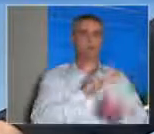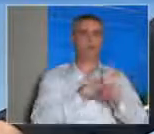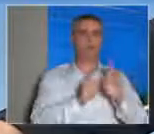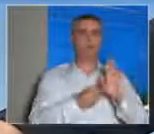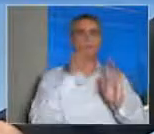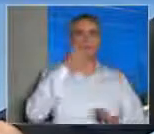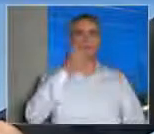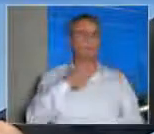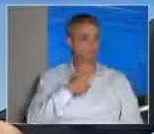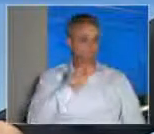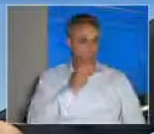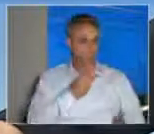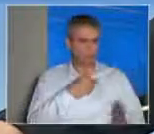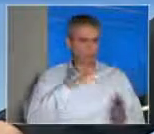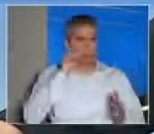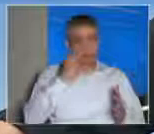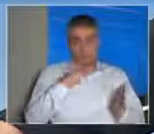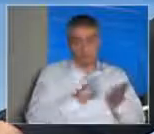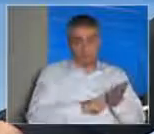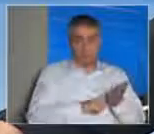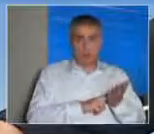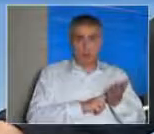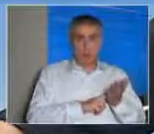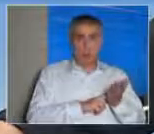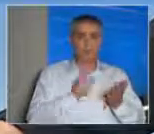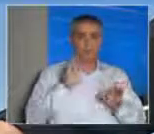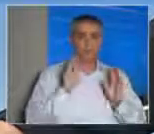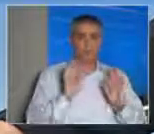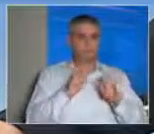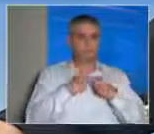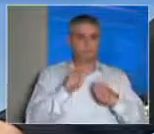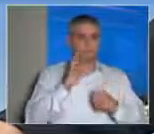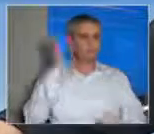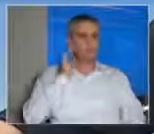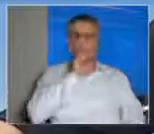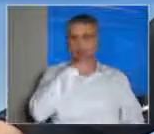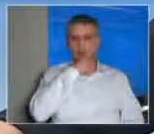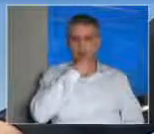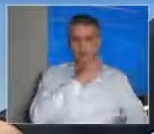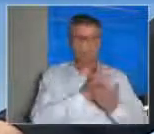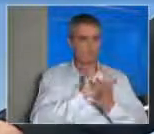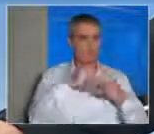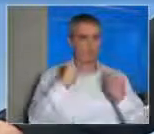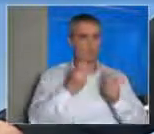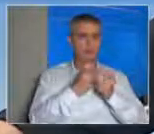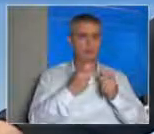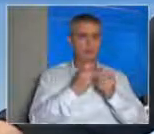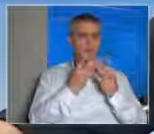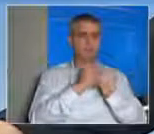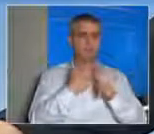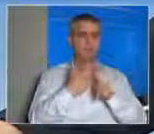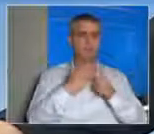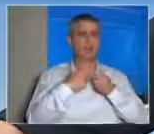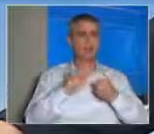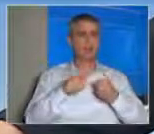בפעם הראשונה. תגיד, זה נכון? אני לא יודע אם אני צודק כשאתה באמת חבר כנסת כל כך ותיק, אז כבר לא נותנים לך כרטיסים למשפחה, רק